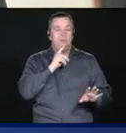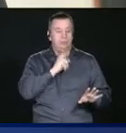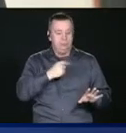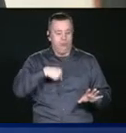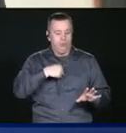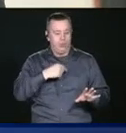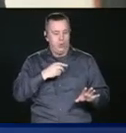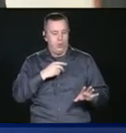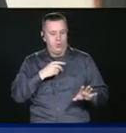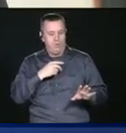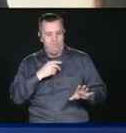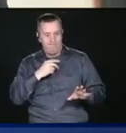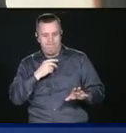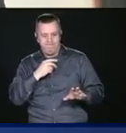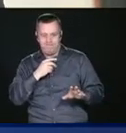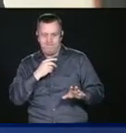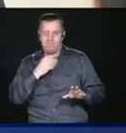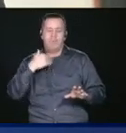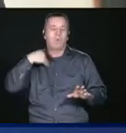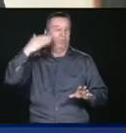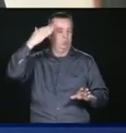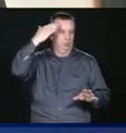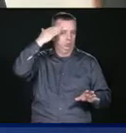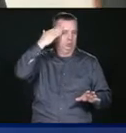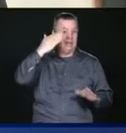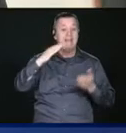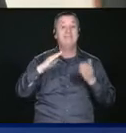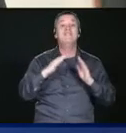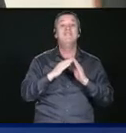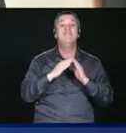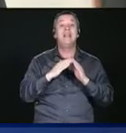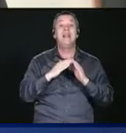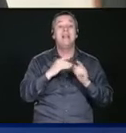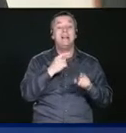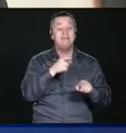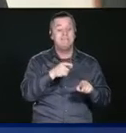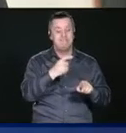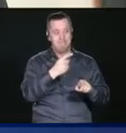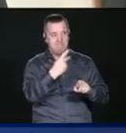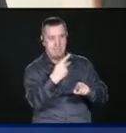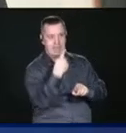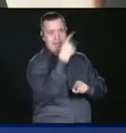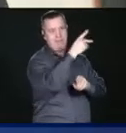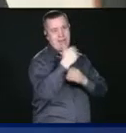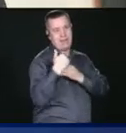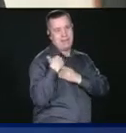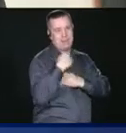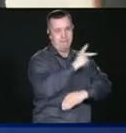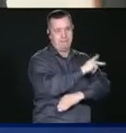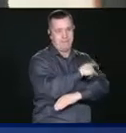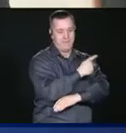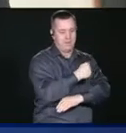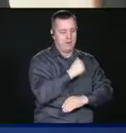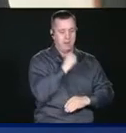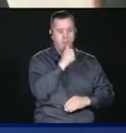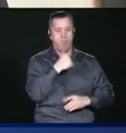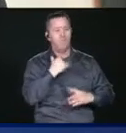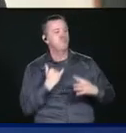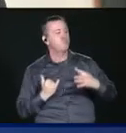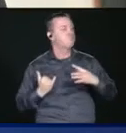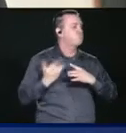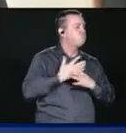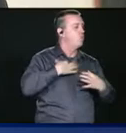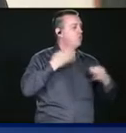respectons que les villes sont une responsabilité des provinces et nous n'allons pas nous ingérer dans